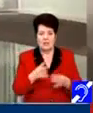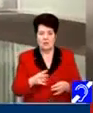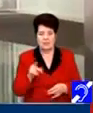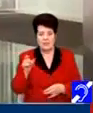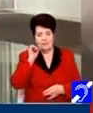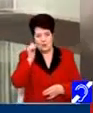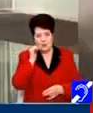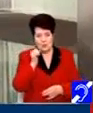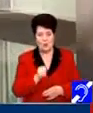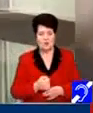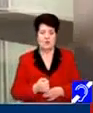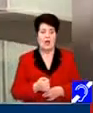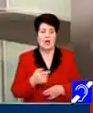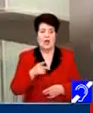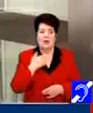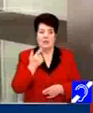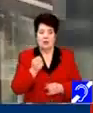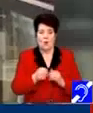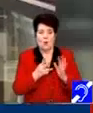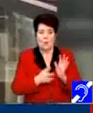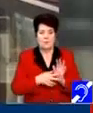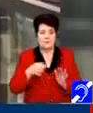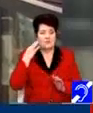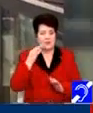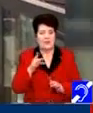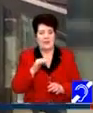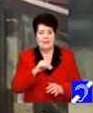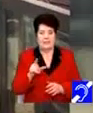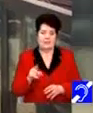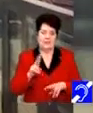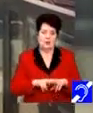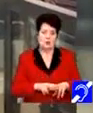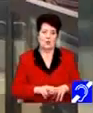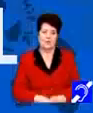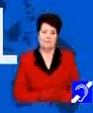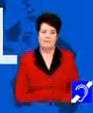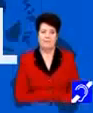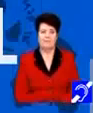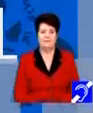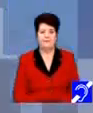din Turcia. Toți riscă acum până la 18 ani de închisoare.